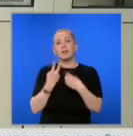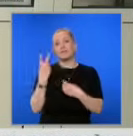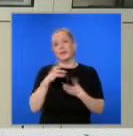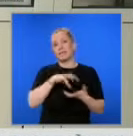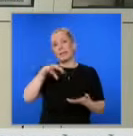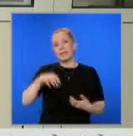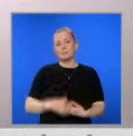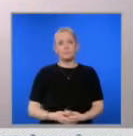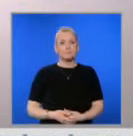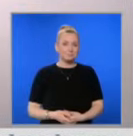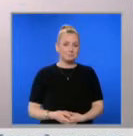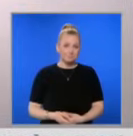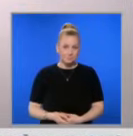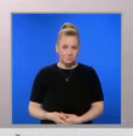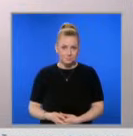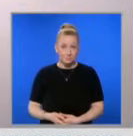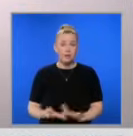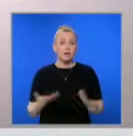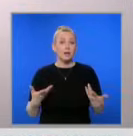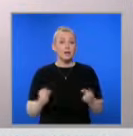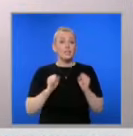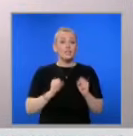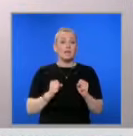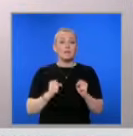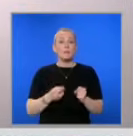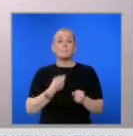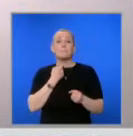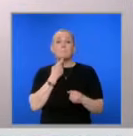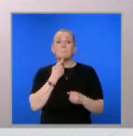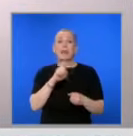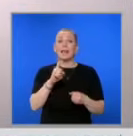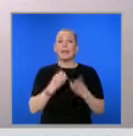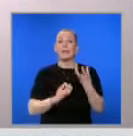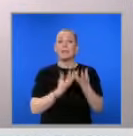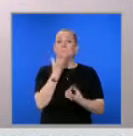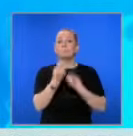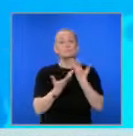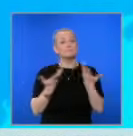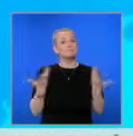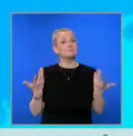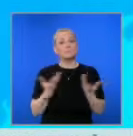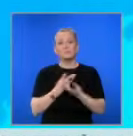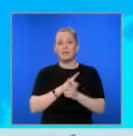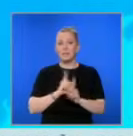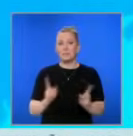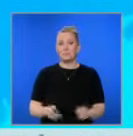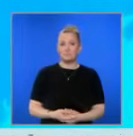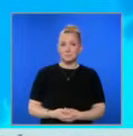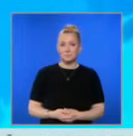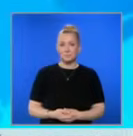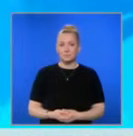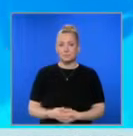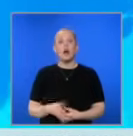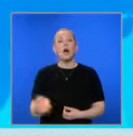екипа. Ирина Цонева в очакване на белия дим около преговорите за кабинет. Благодаря. И още новини от